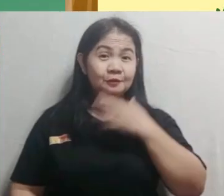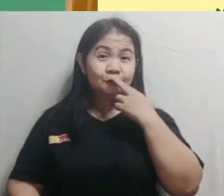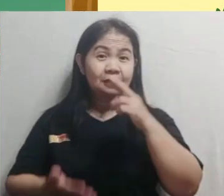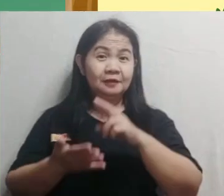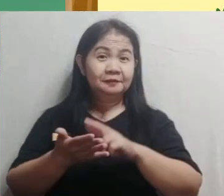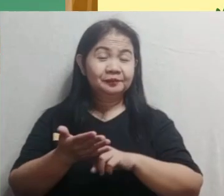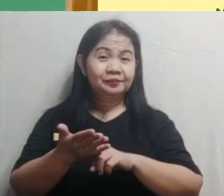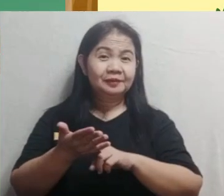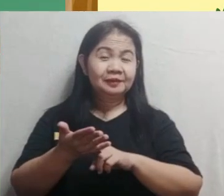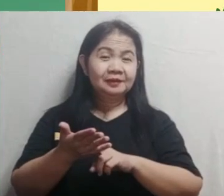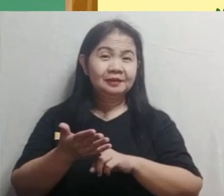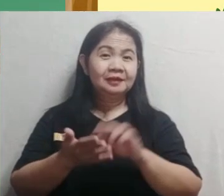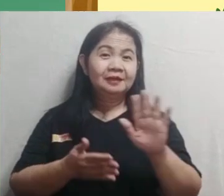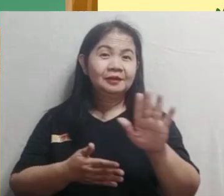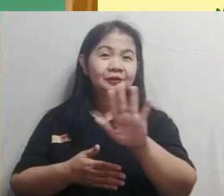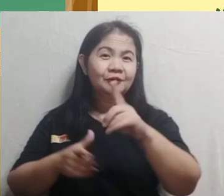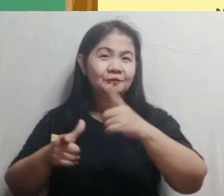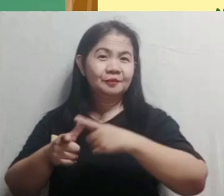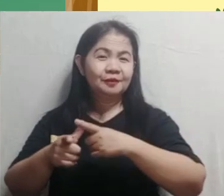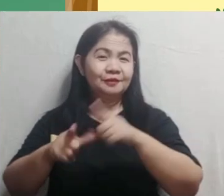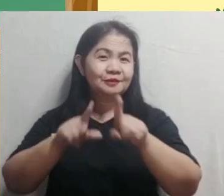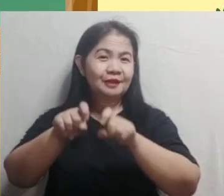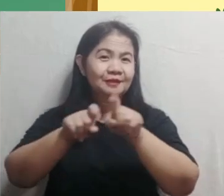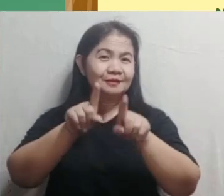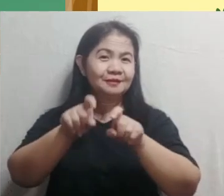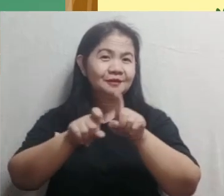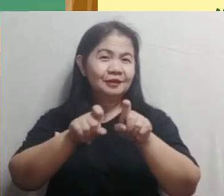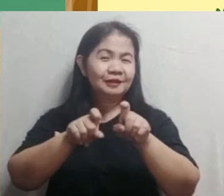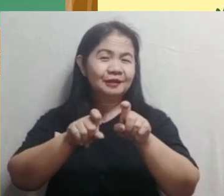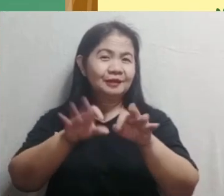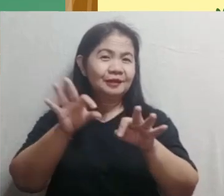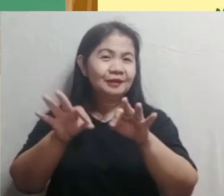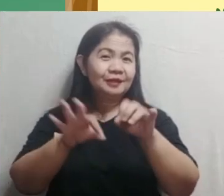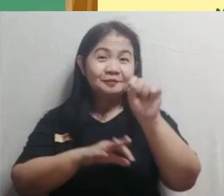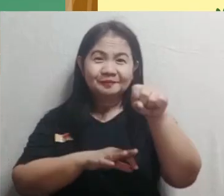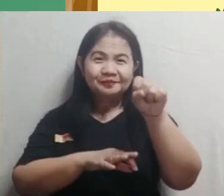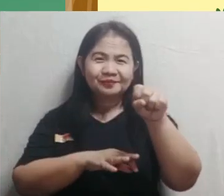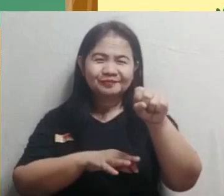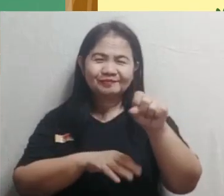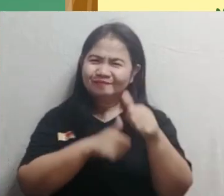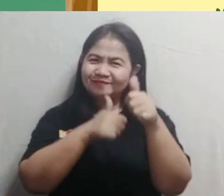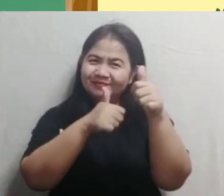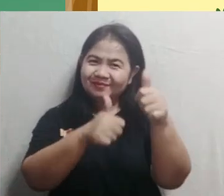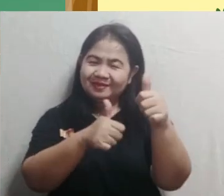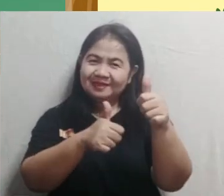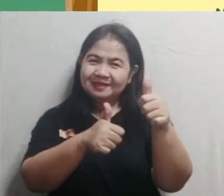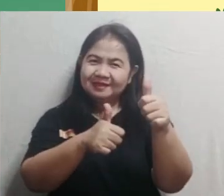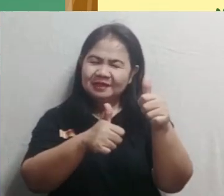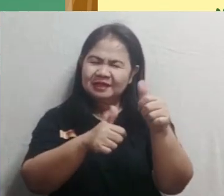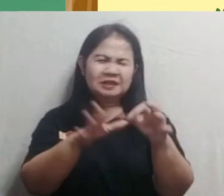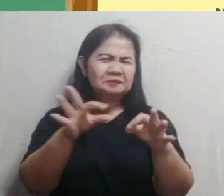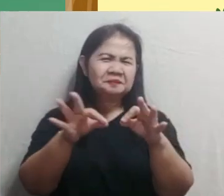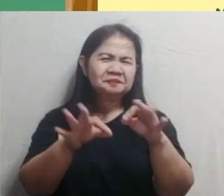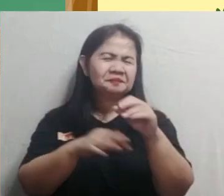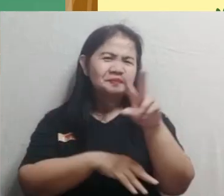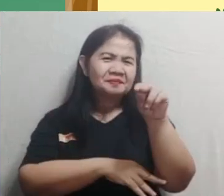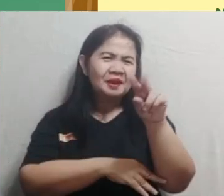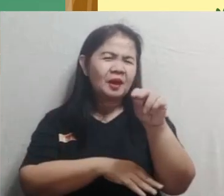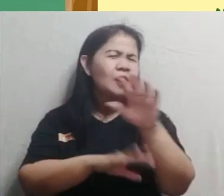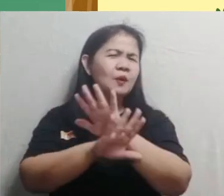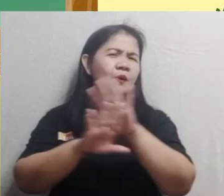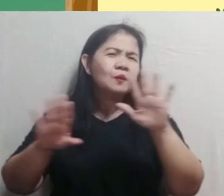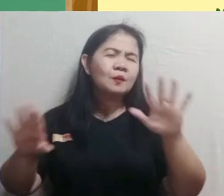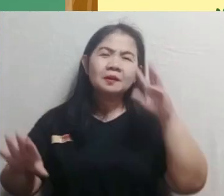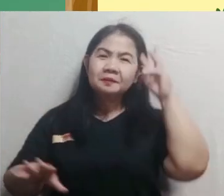Nagustuhan mo ba ang naging resulta ng iyong unang pagsubok? Kung oo, magaling! Kung hindi naman, huwag